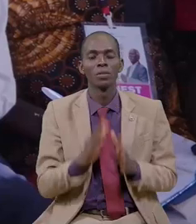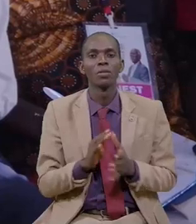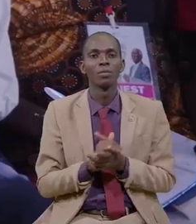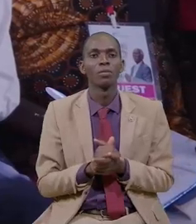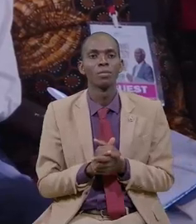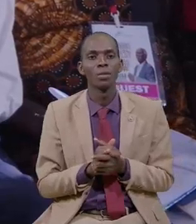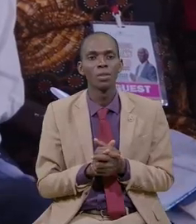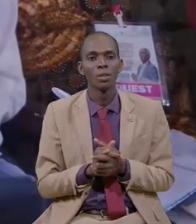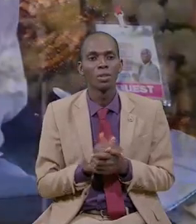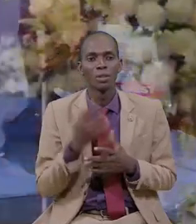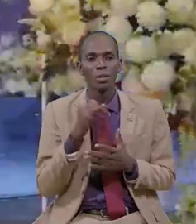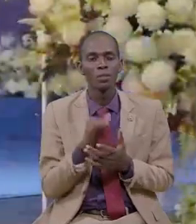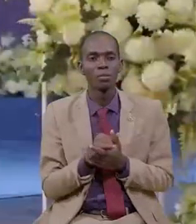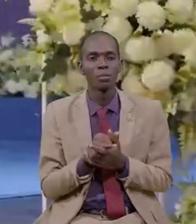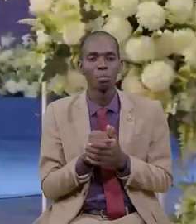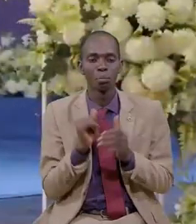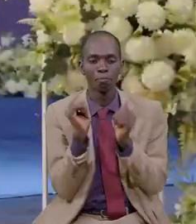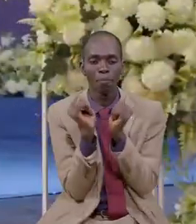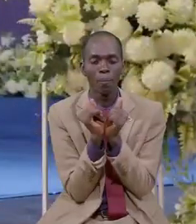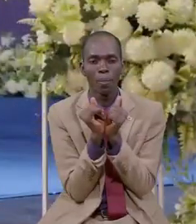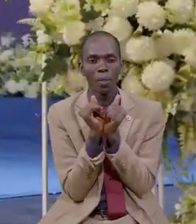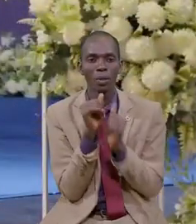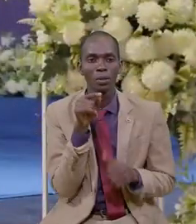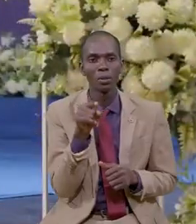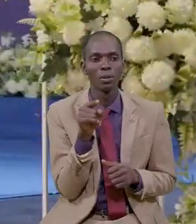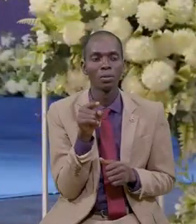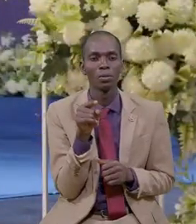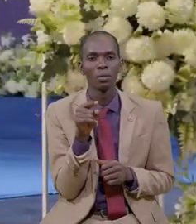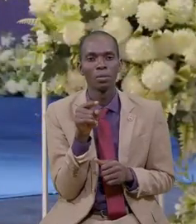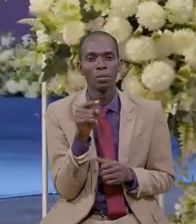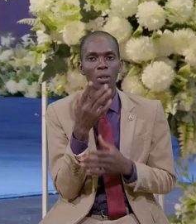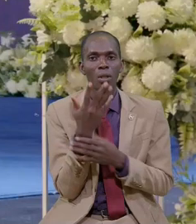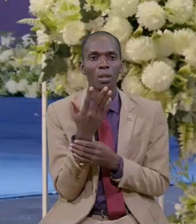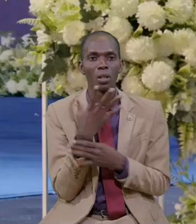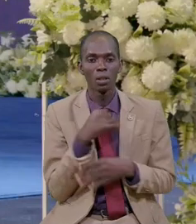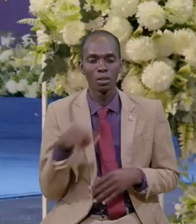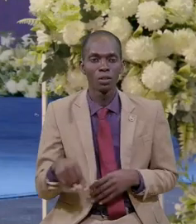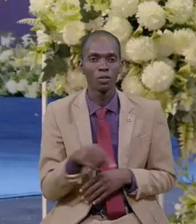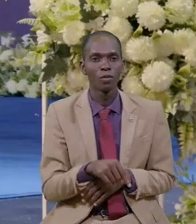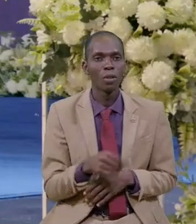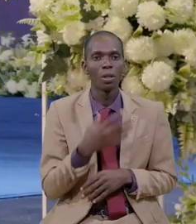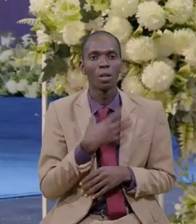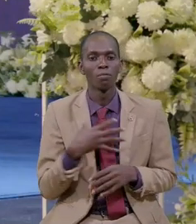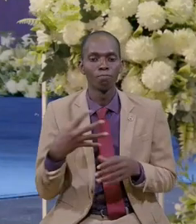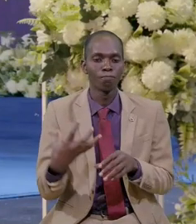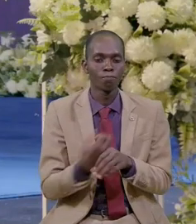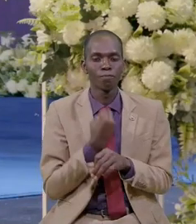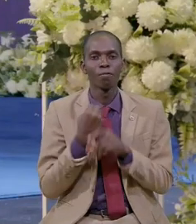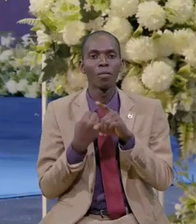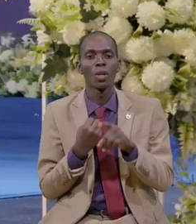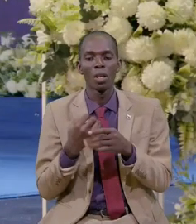c'est aux anges, liez-lui les pieds et les mains et